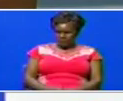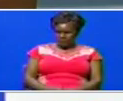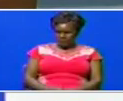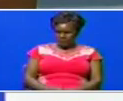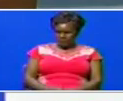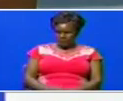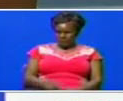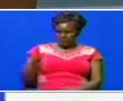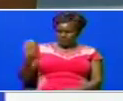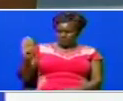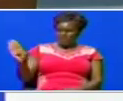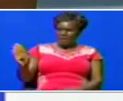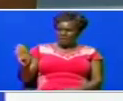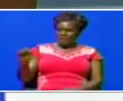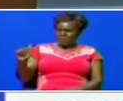Baringo,